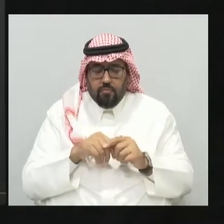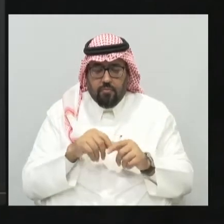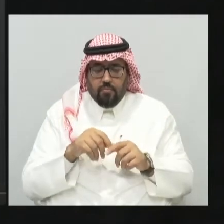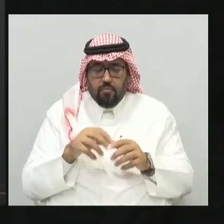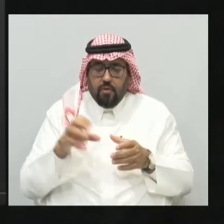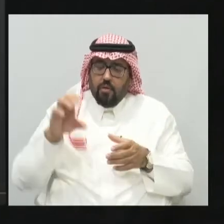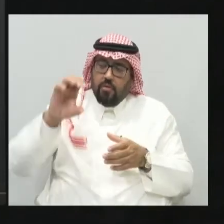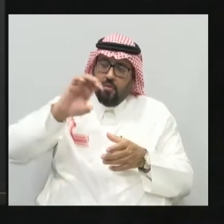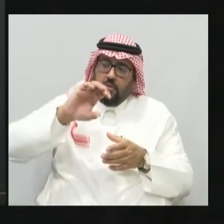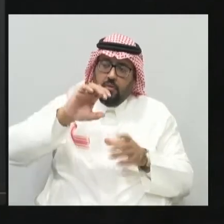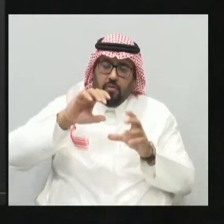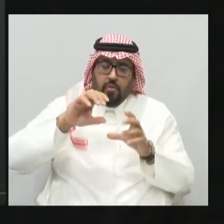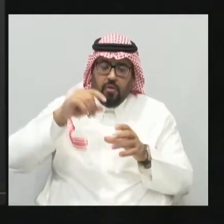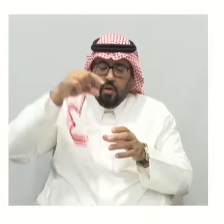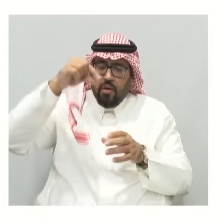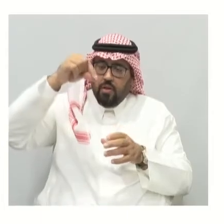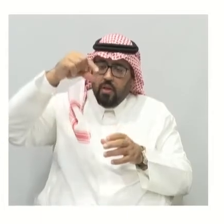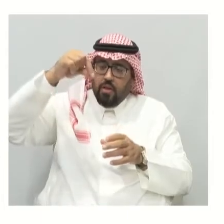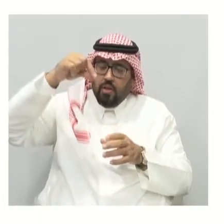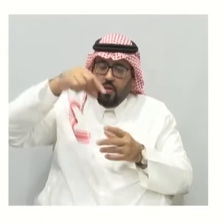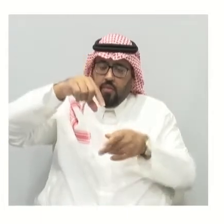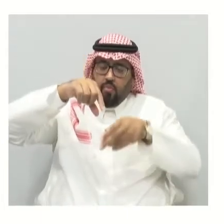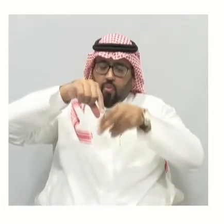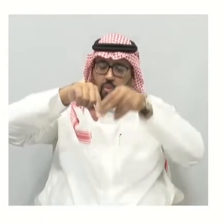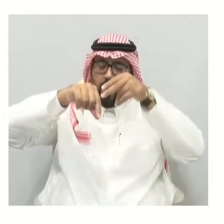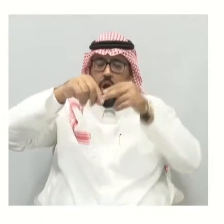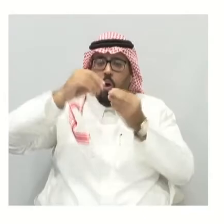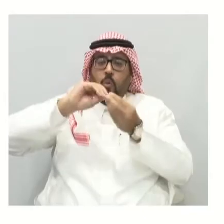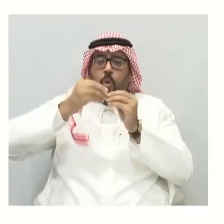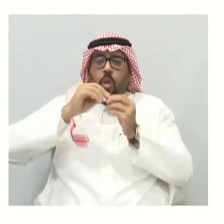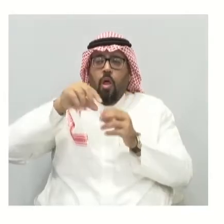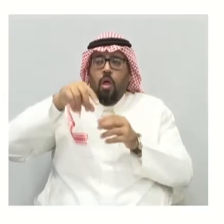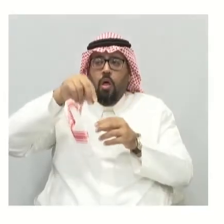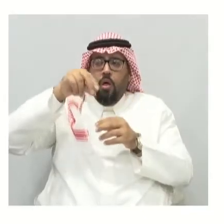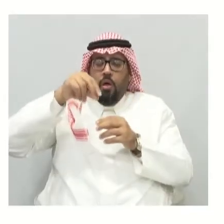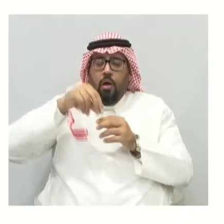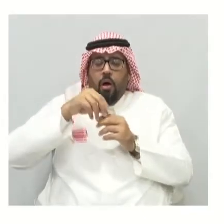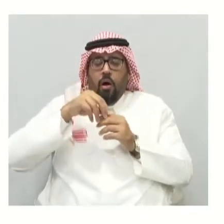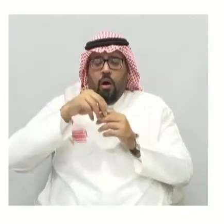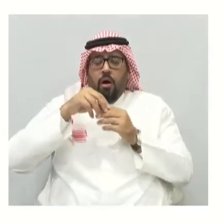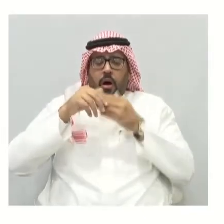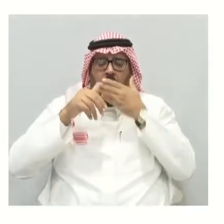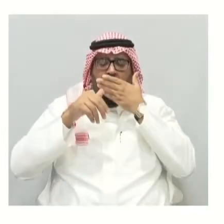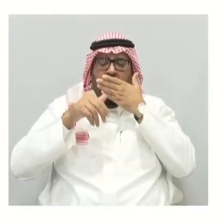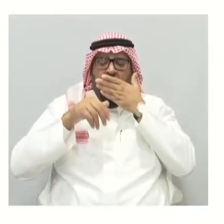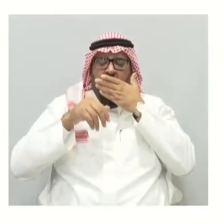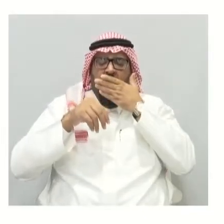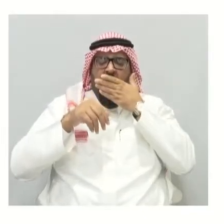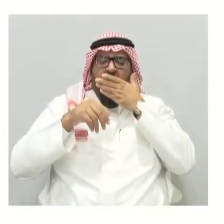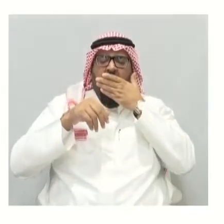ام لا القطاره بماء الملون احط بالقطاره ماء ملون